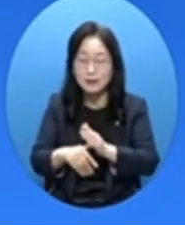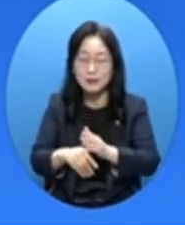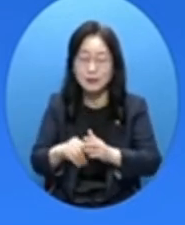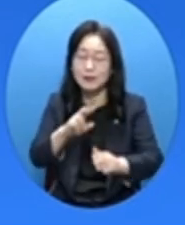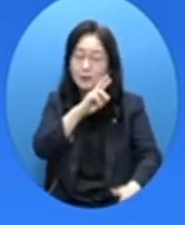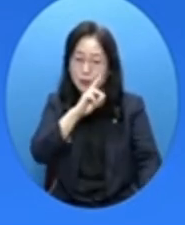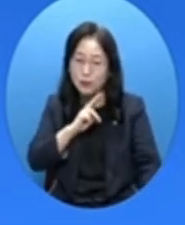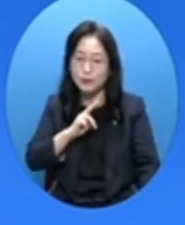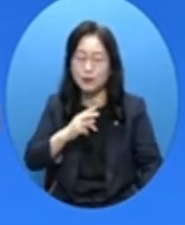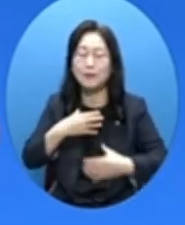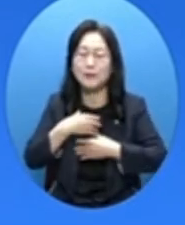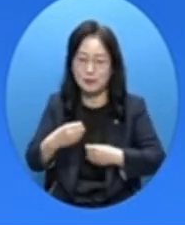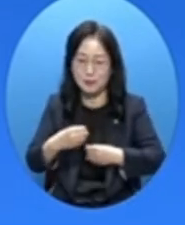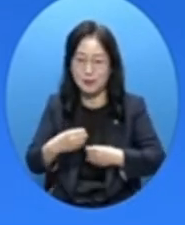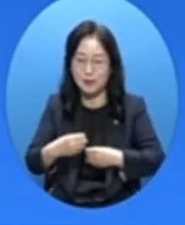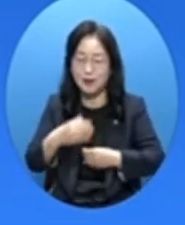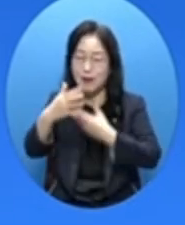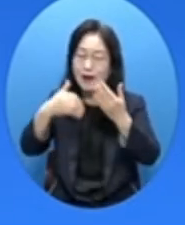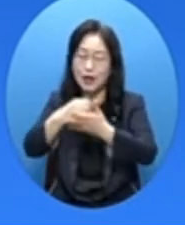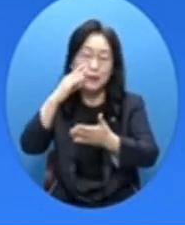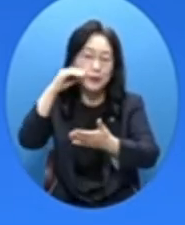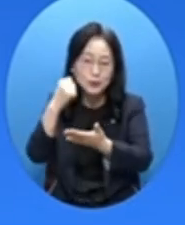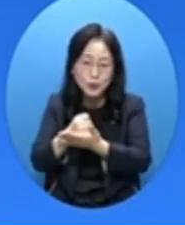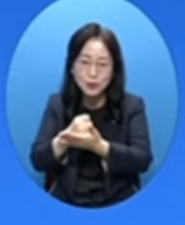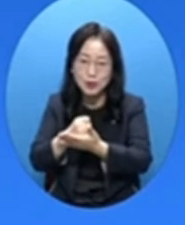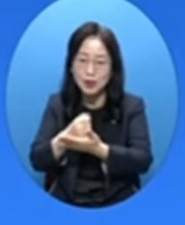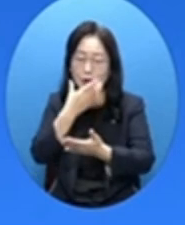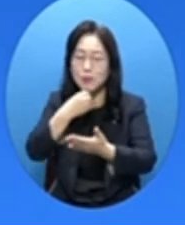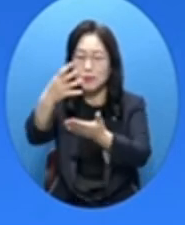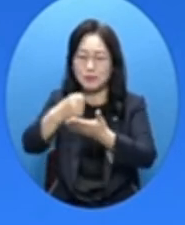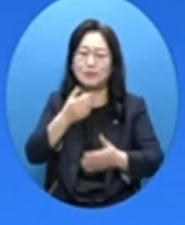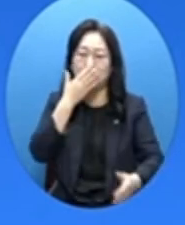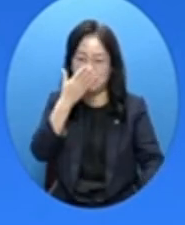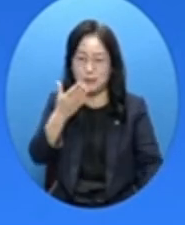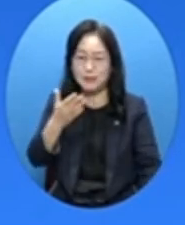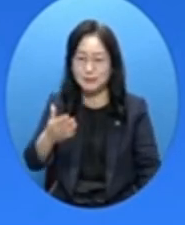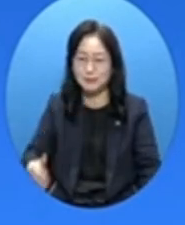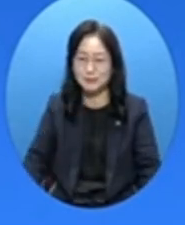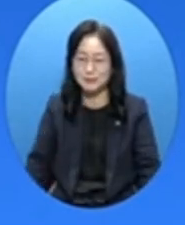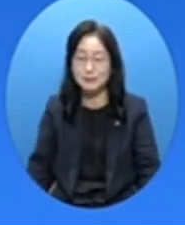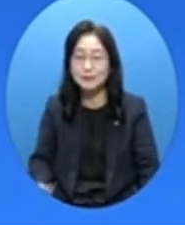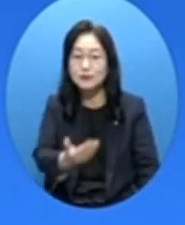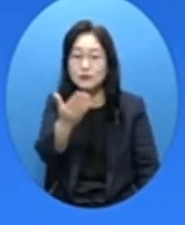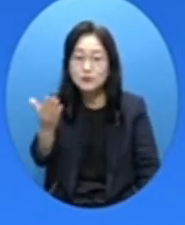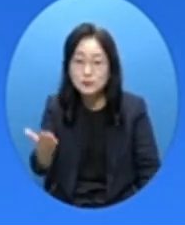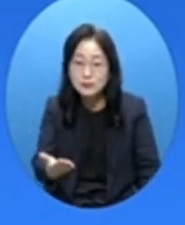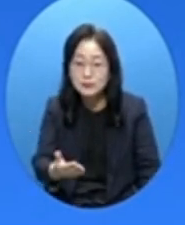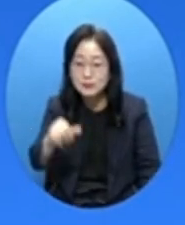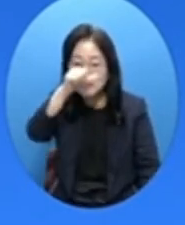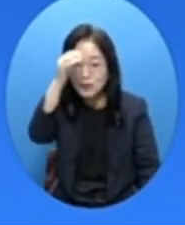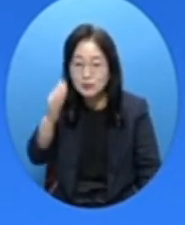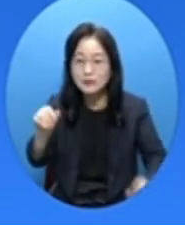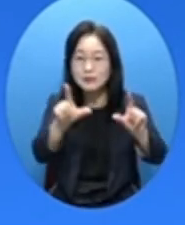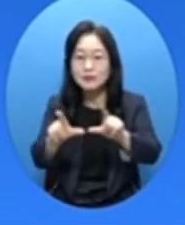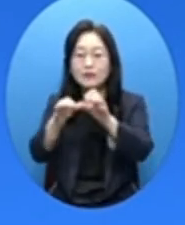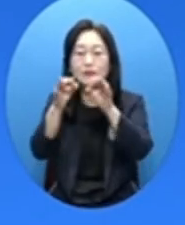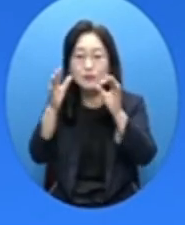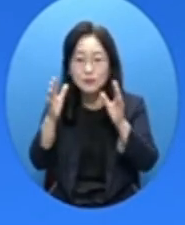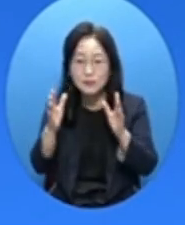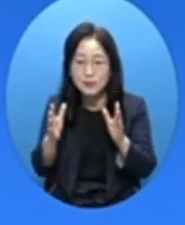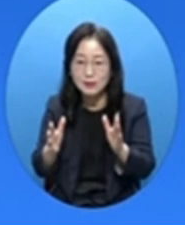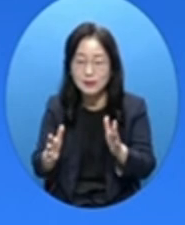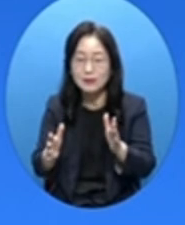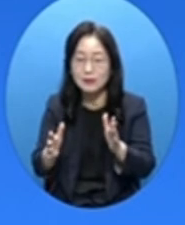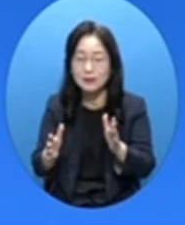평탄하게 될 것이고 하나님의 형통행 은혜가 우리에게 임하게 되는 것입니다 여러분 일생 사랑하는 동안